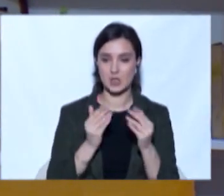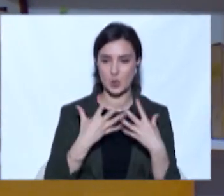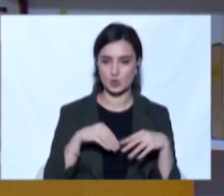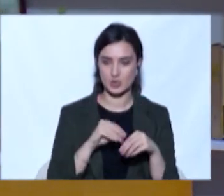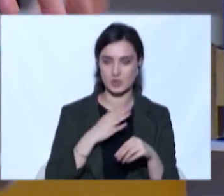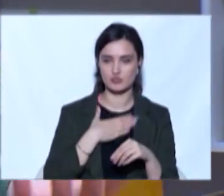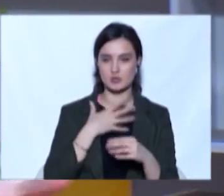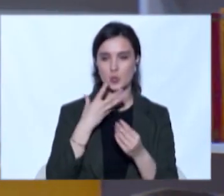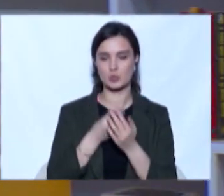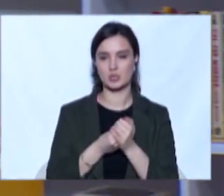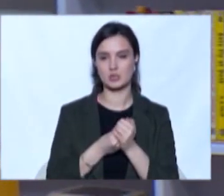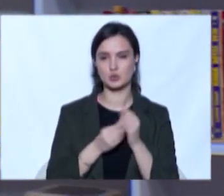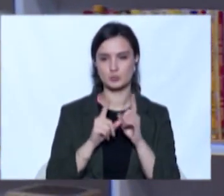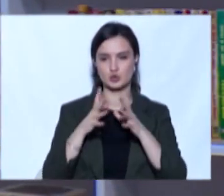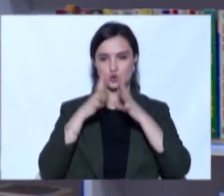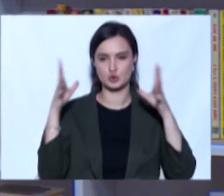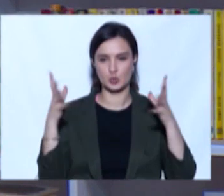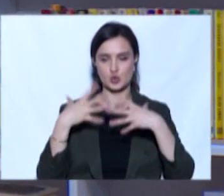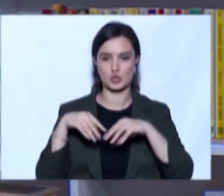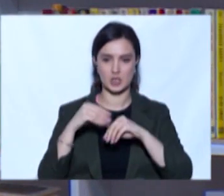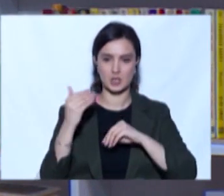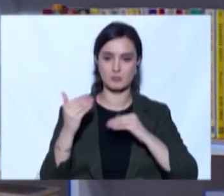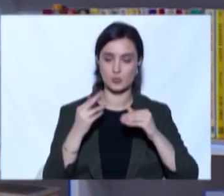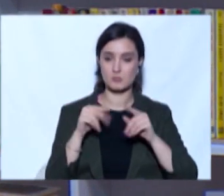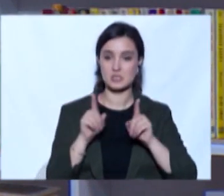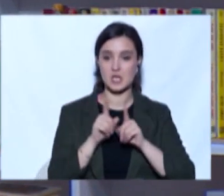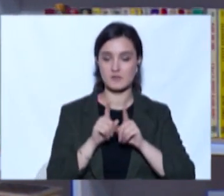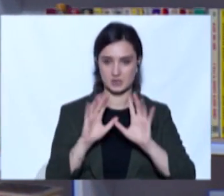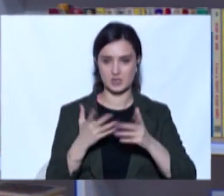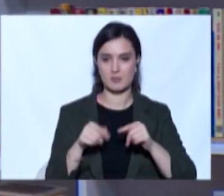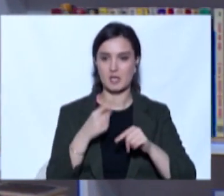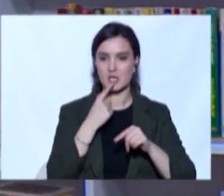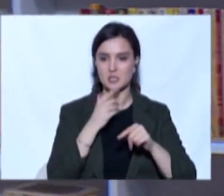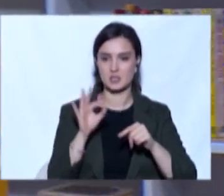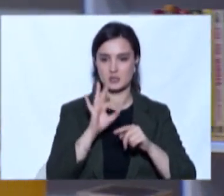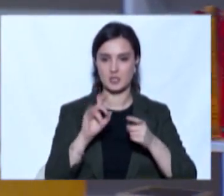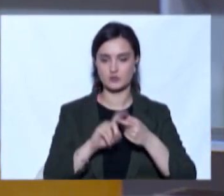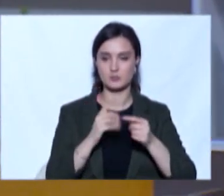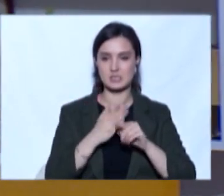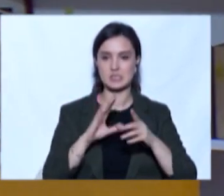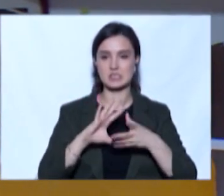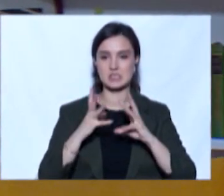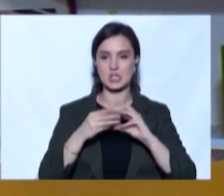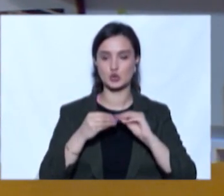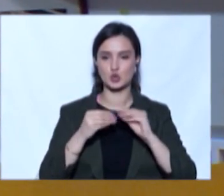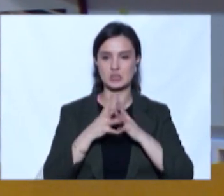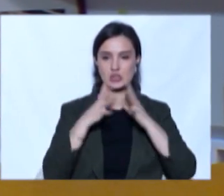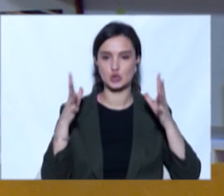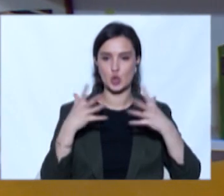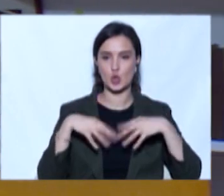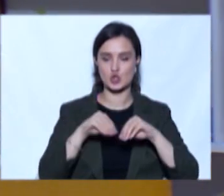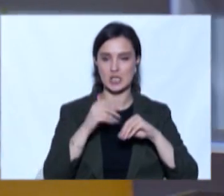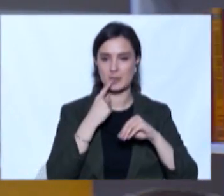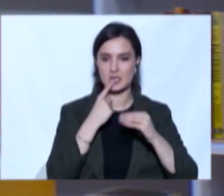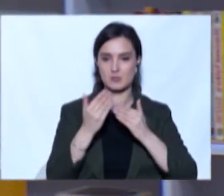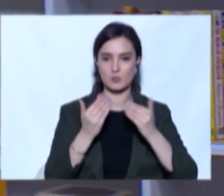გვაქვს მივეკუთვნებით ასევე დიდ ოჯახებს და რაღაც მსგავსი ხდება ენებთან დაკავშირებით, არსებობს დიდი საერთო ენათა ოჯახები და